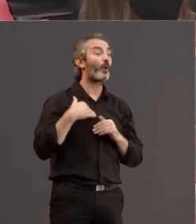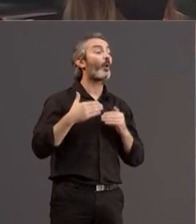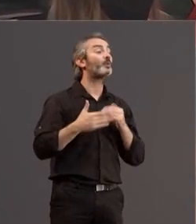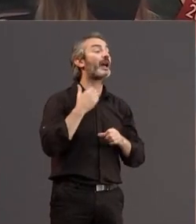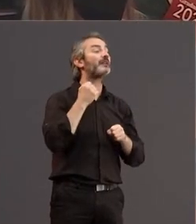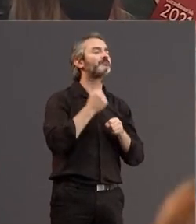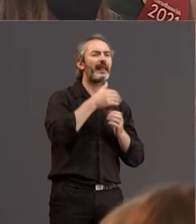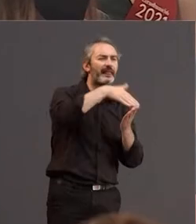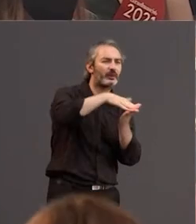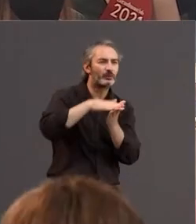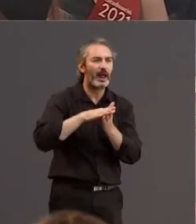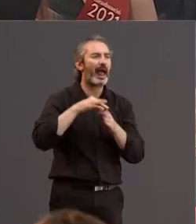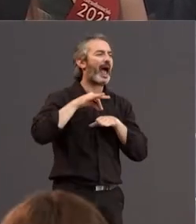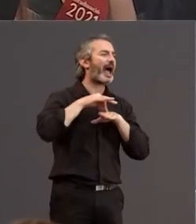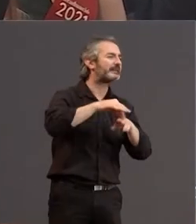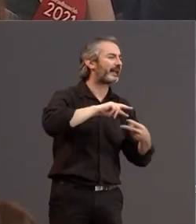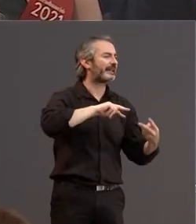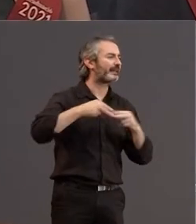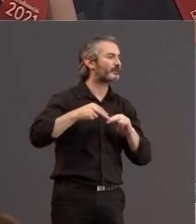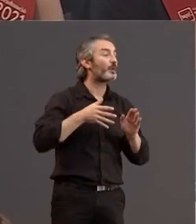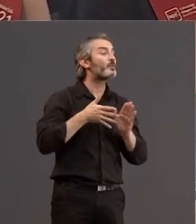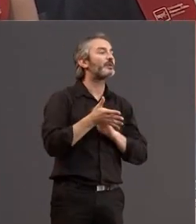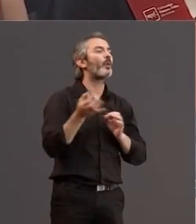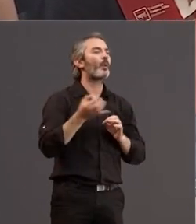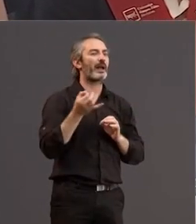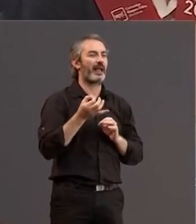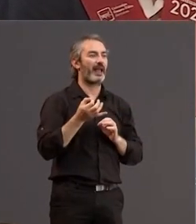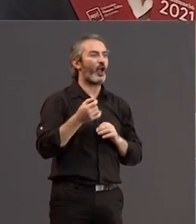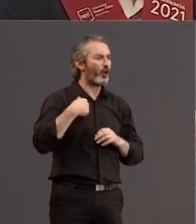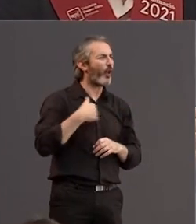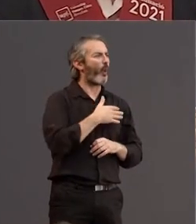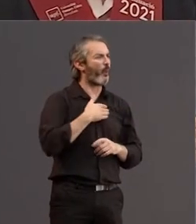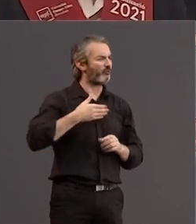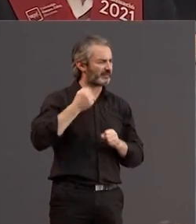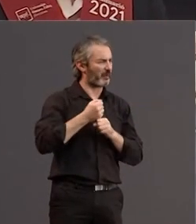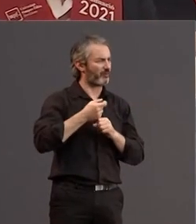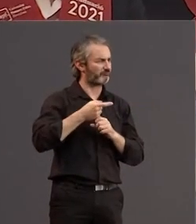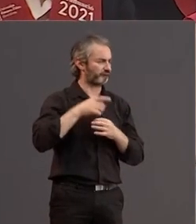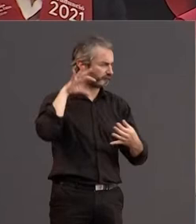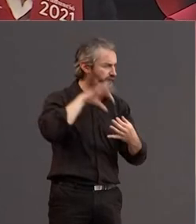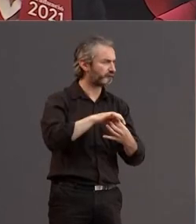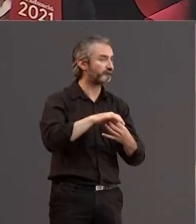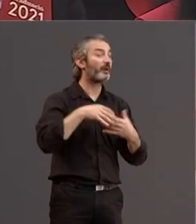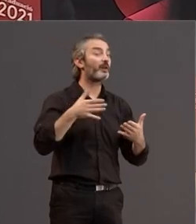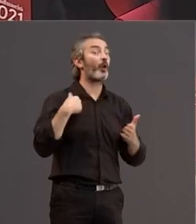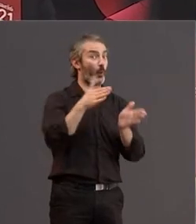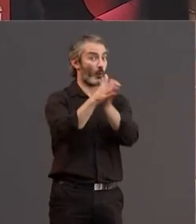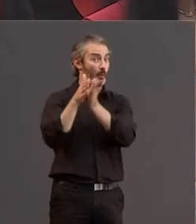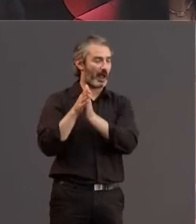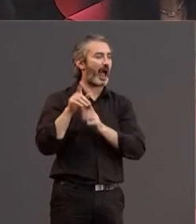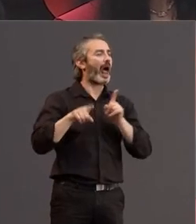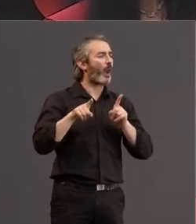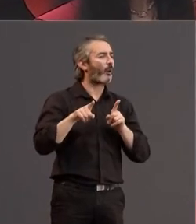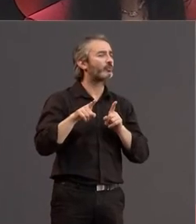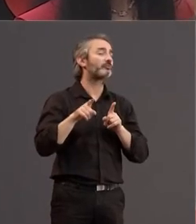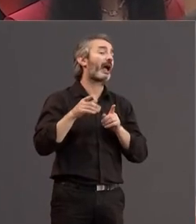buscar editorials, agències de traducció, perquè tenia molt clar que jo m'hi volia dedicar. De fet, altres companys han seguit uns